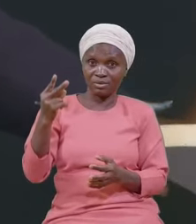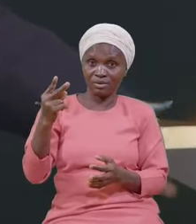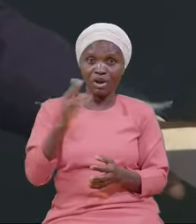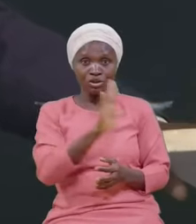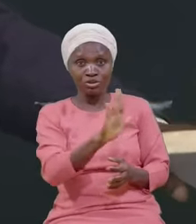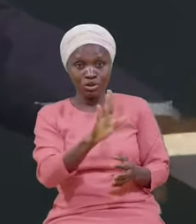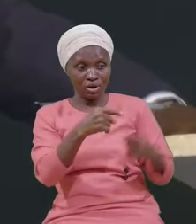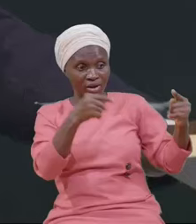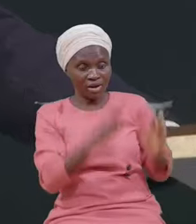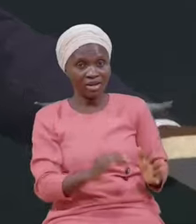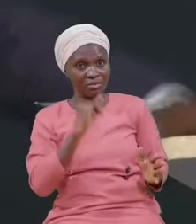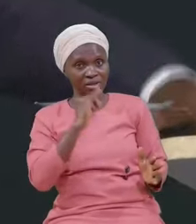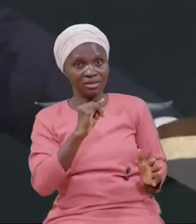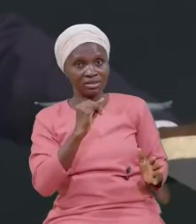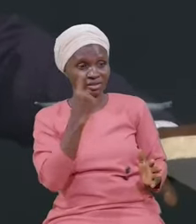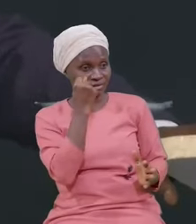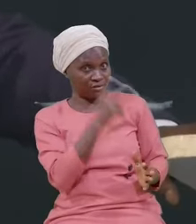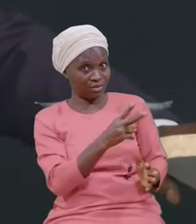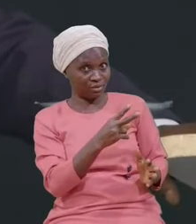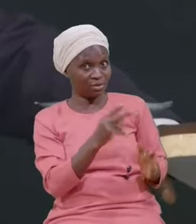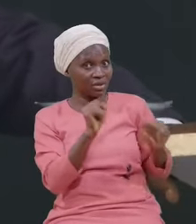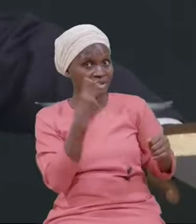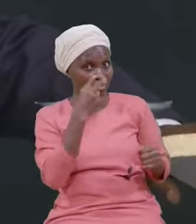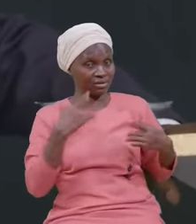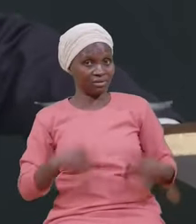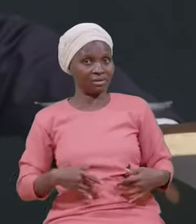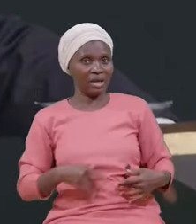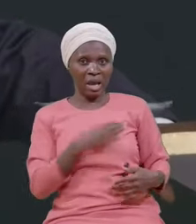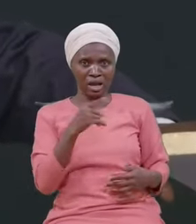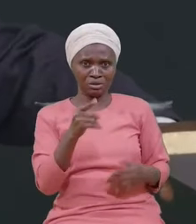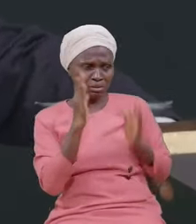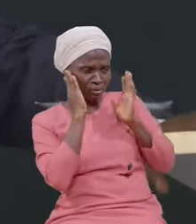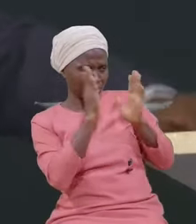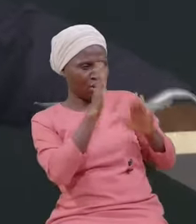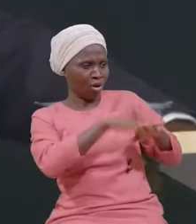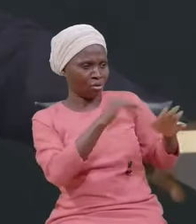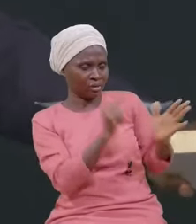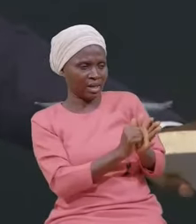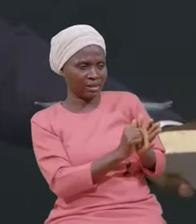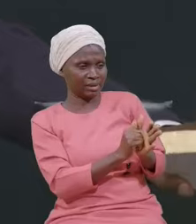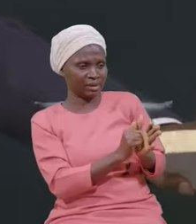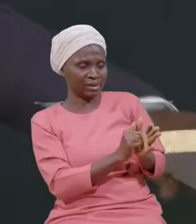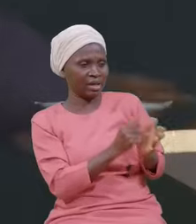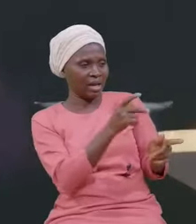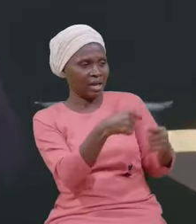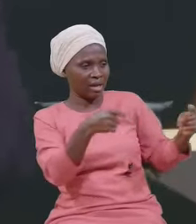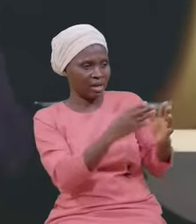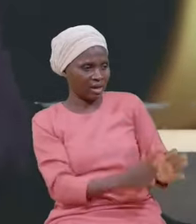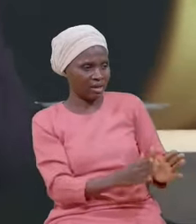tu te concentres sur ce que cet ennemi, sur ce que ce tyran, ce que ce despote, ce que ce pharaon